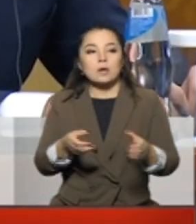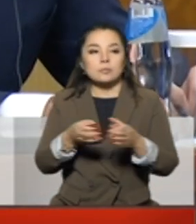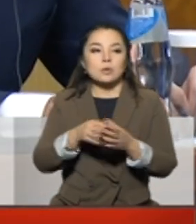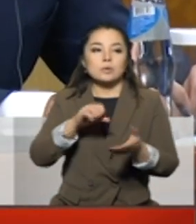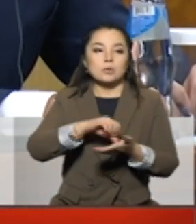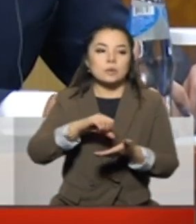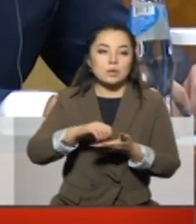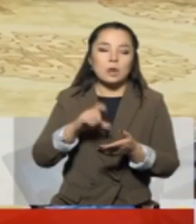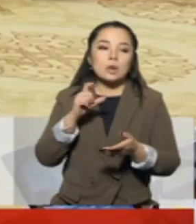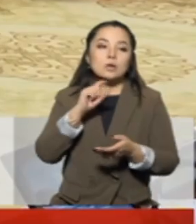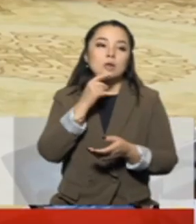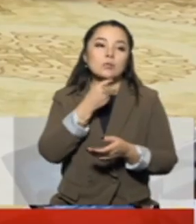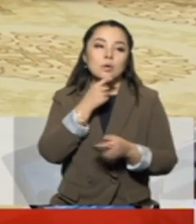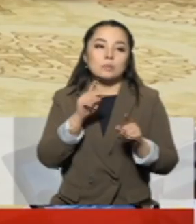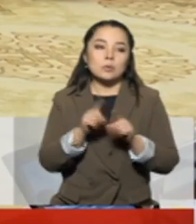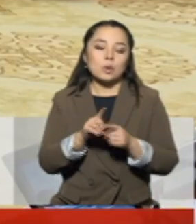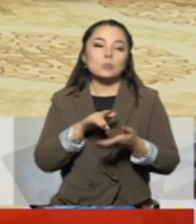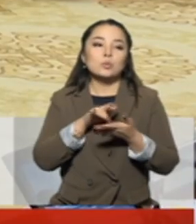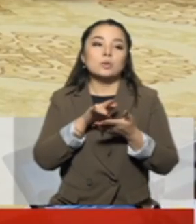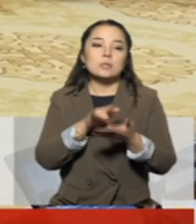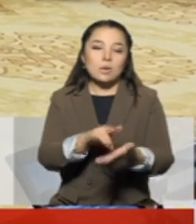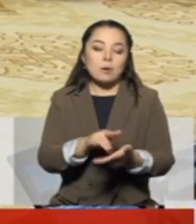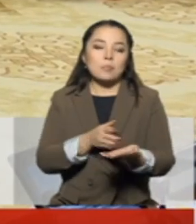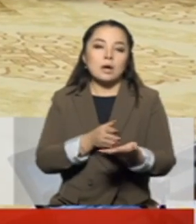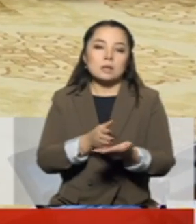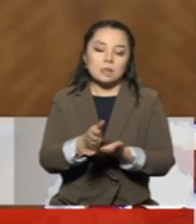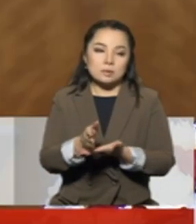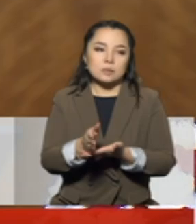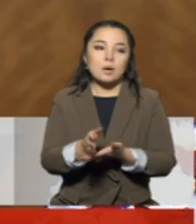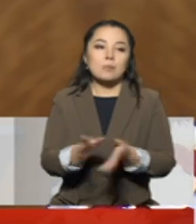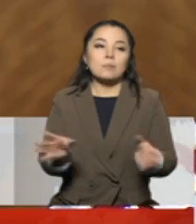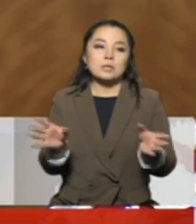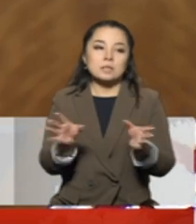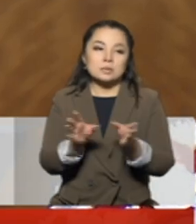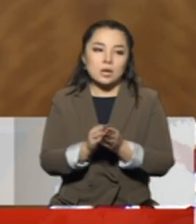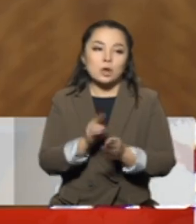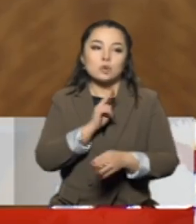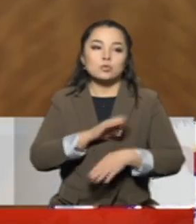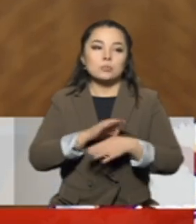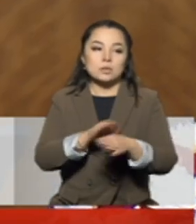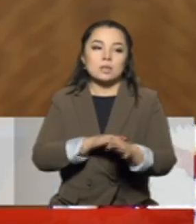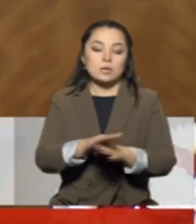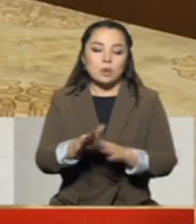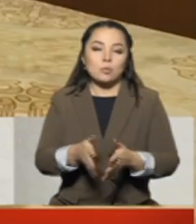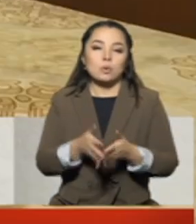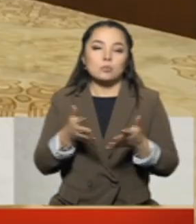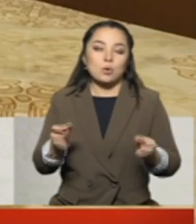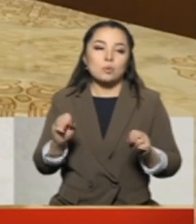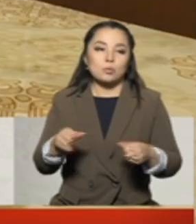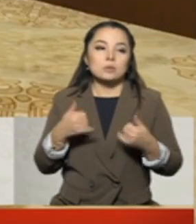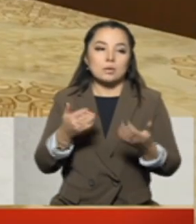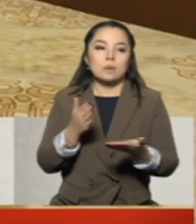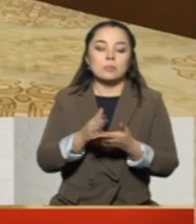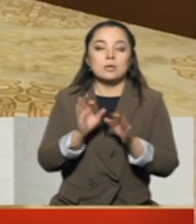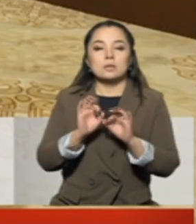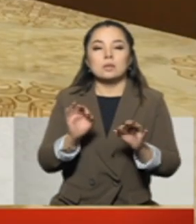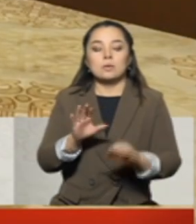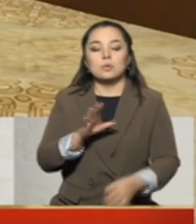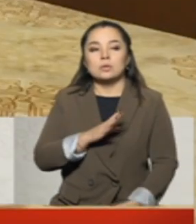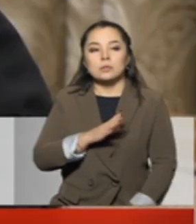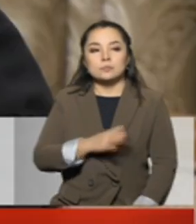және экономикалық туризм бағыттарында бірлесе жұмыс істеуге мол мүмкіндік бар екенін атап